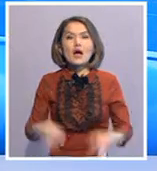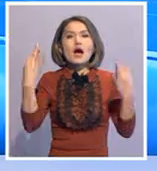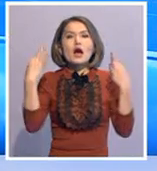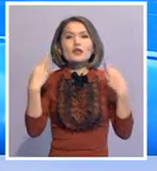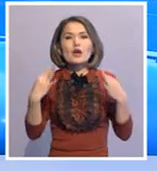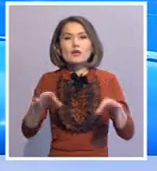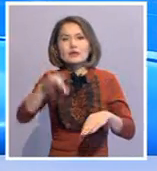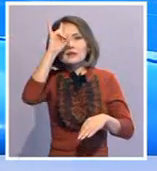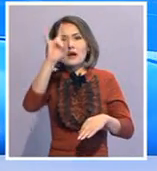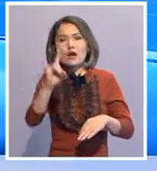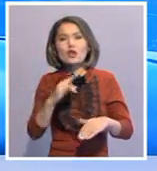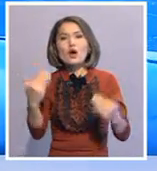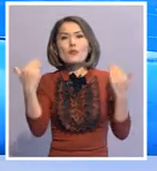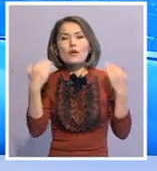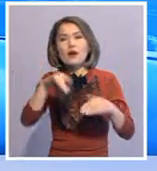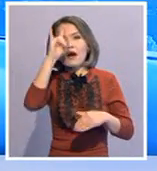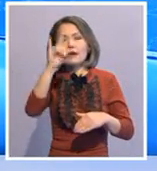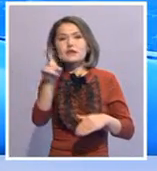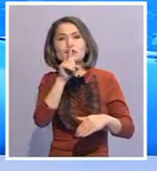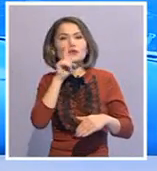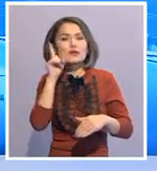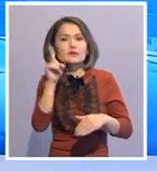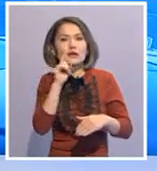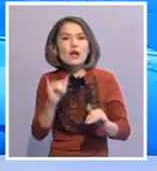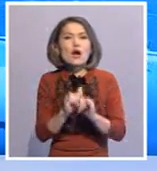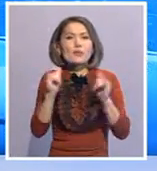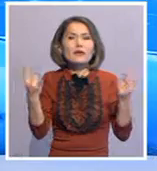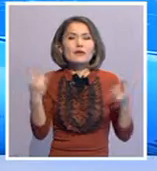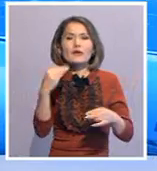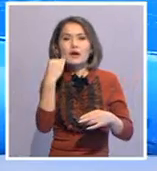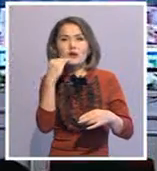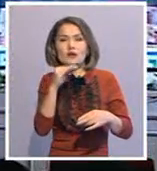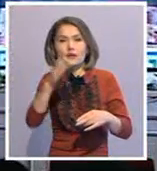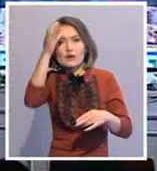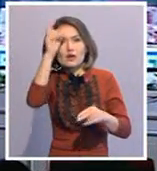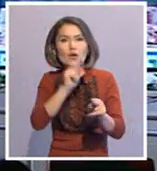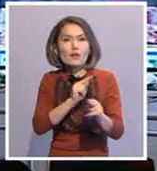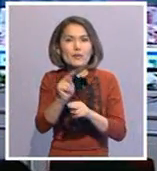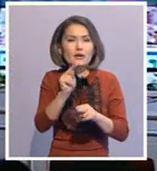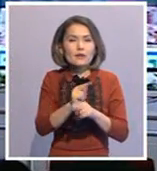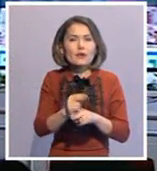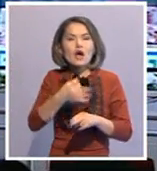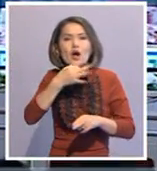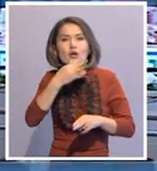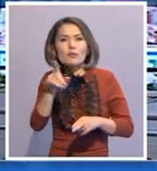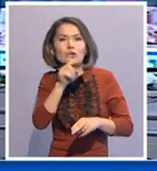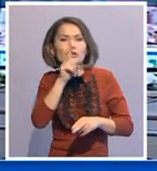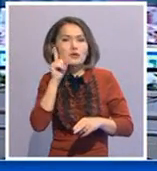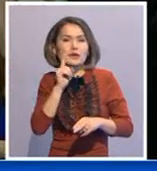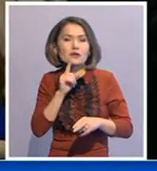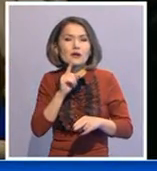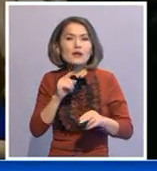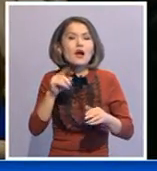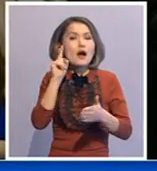Тәуелсіздік бүгінгі қазақ жастарын өркениет ертеңіне жетелет. Сапалы білім, мол мүмкіндік арқасында бүгінгі кез келген жас заман көшіне ілесе